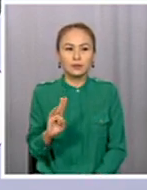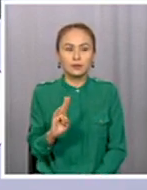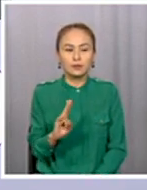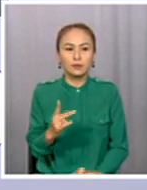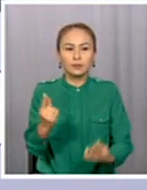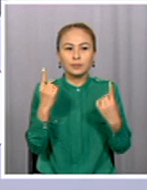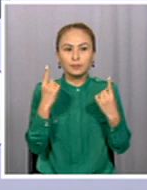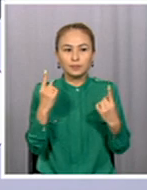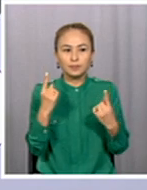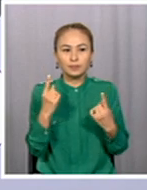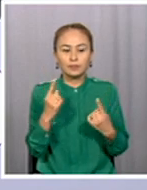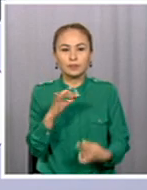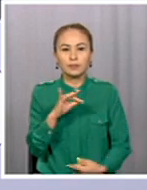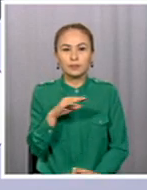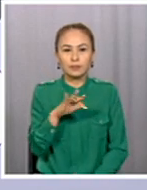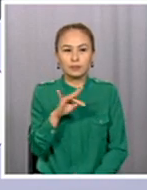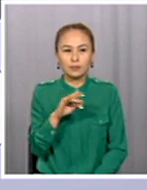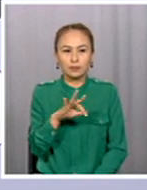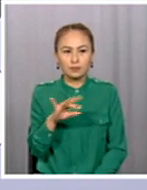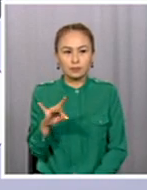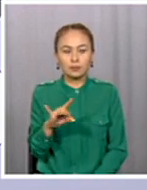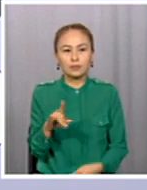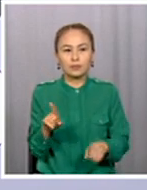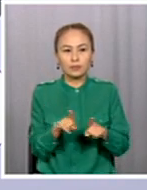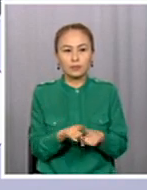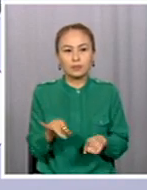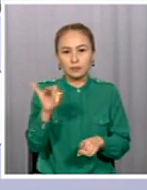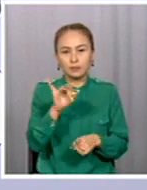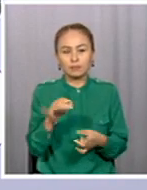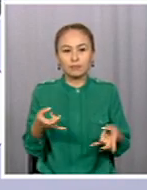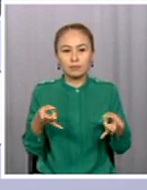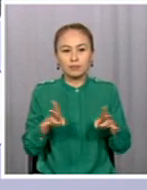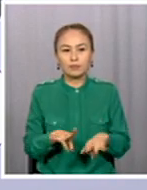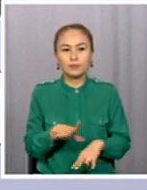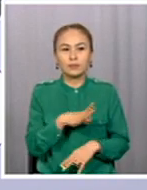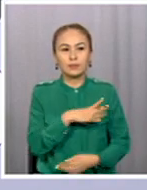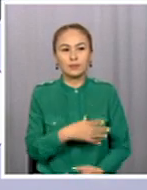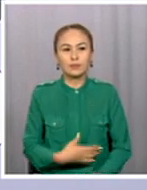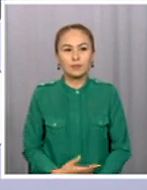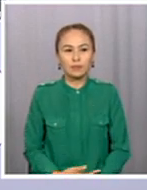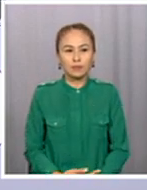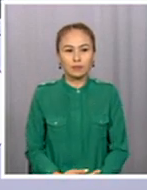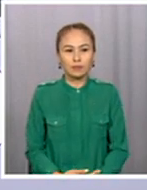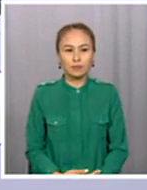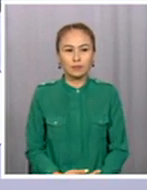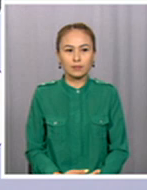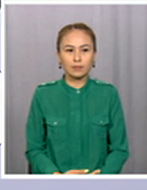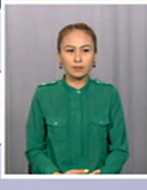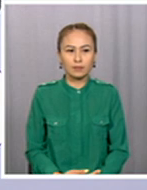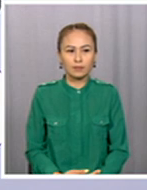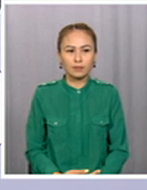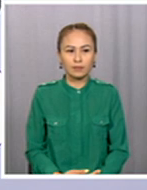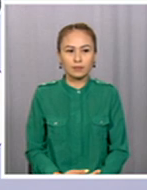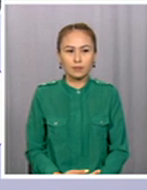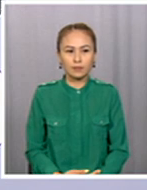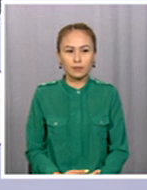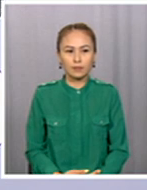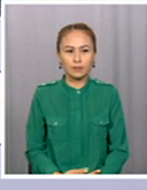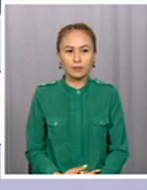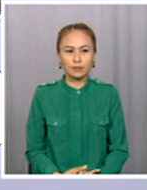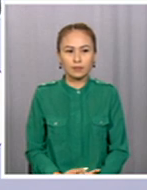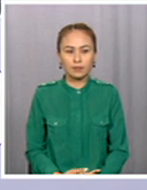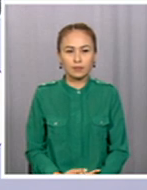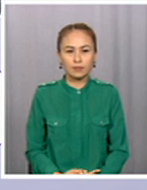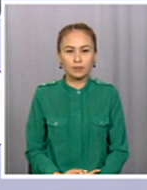ұлы император ретінде тарихта қалған екен. Балалар, бүгінгі сабағымызды қорытындылау мақсатында